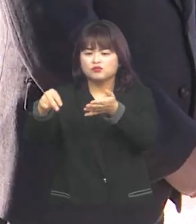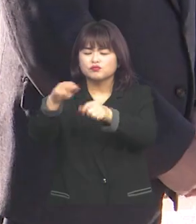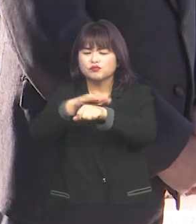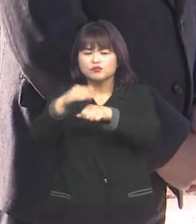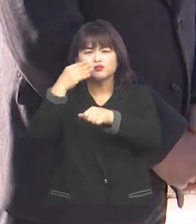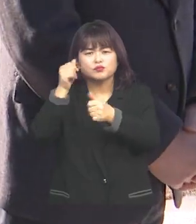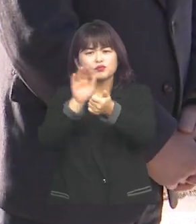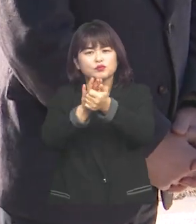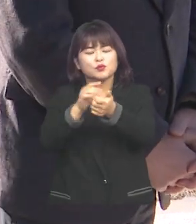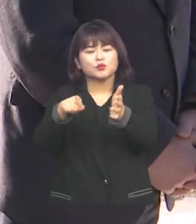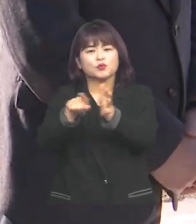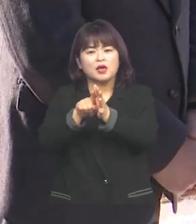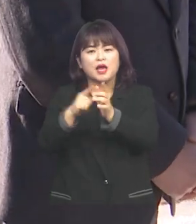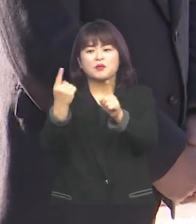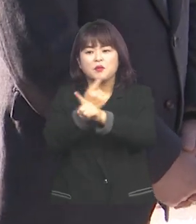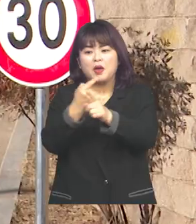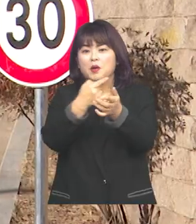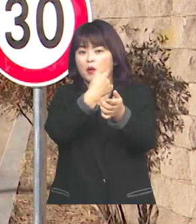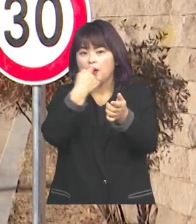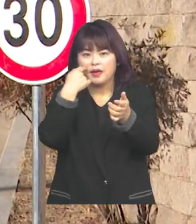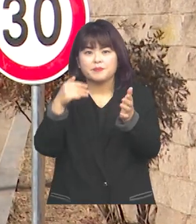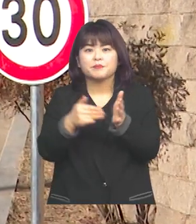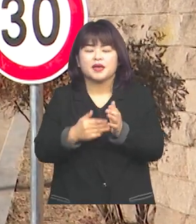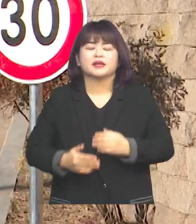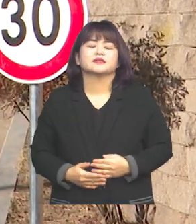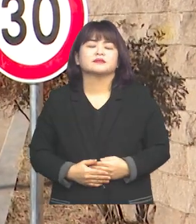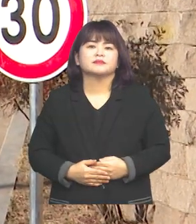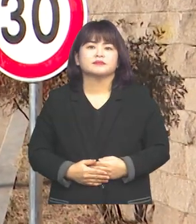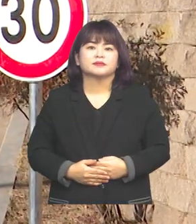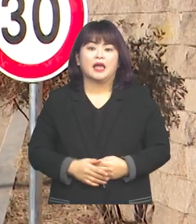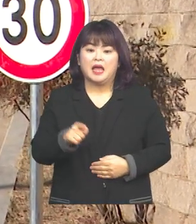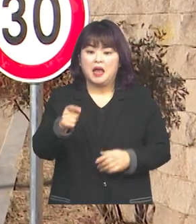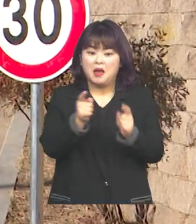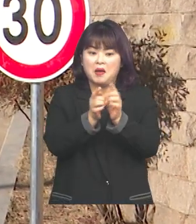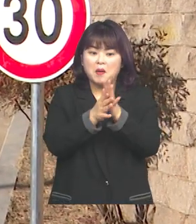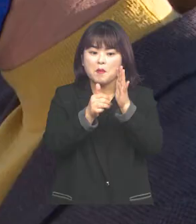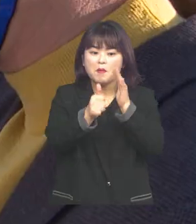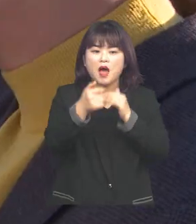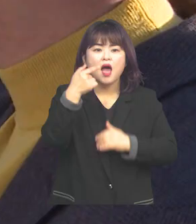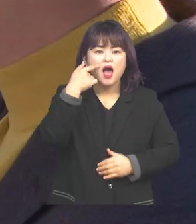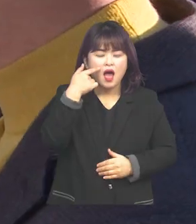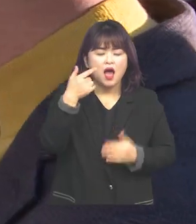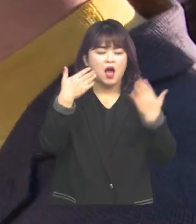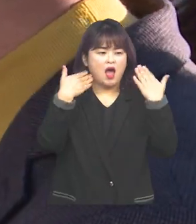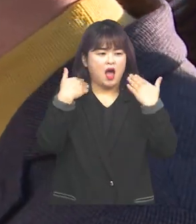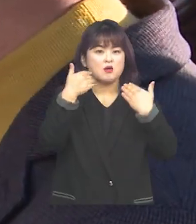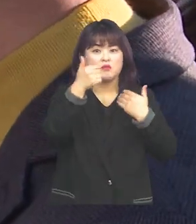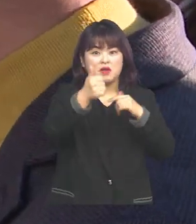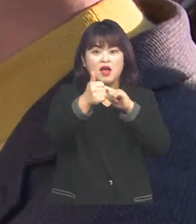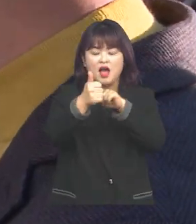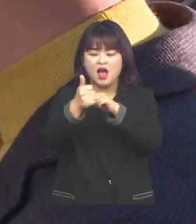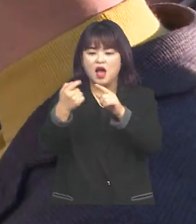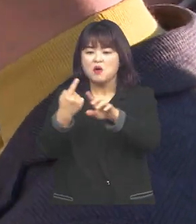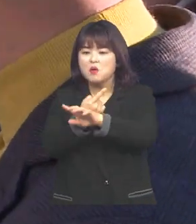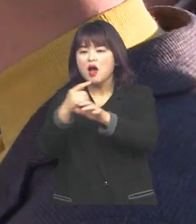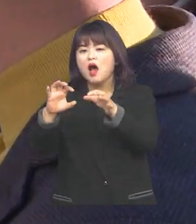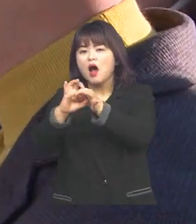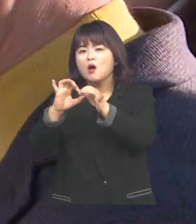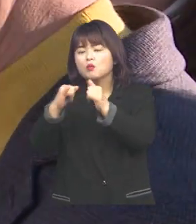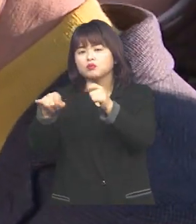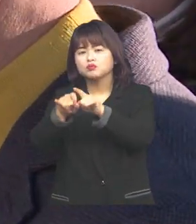차량의 원활한 교통을 돕도록 시설 개선을 한 현장을 찾았습니다. 현장을 본 학부모들과 학교 관계자들은